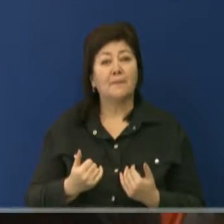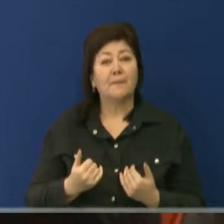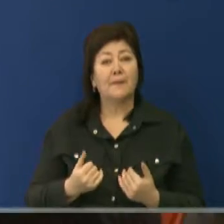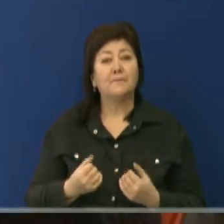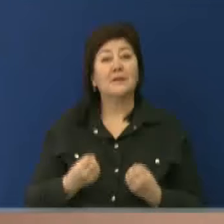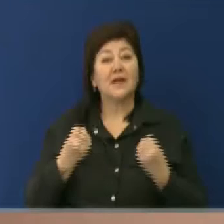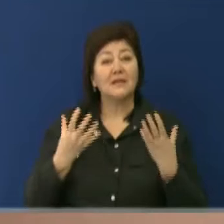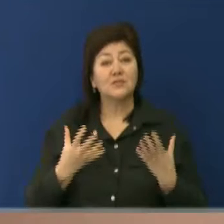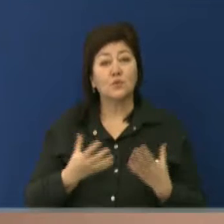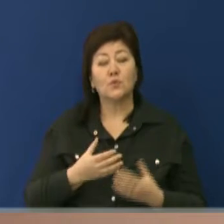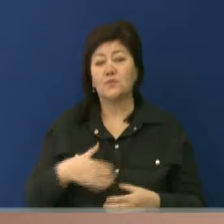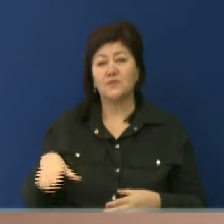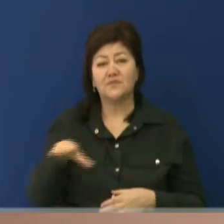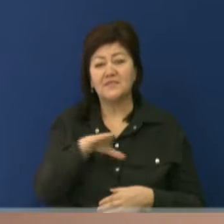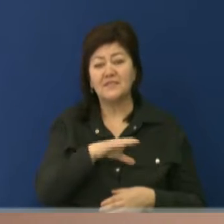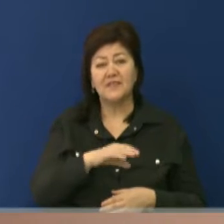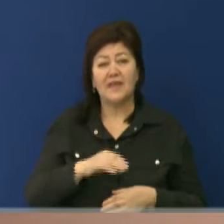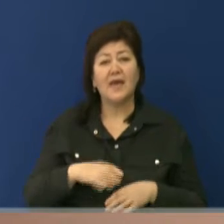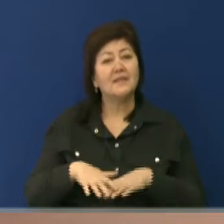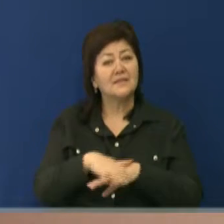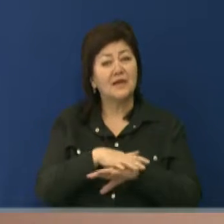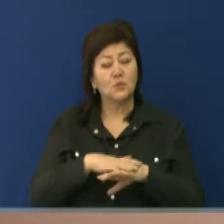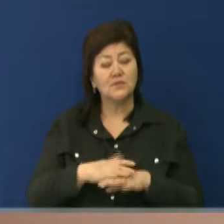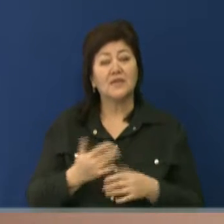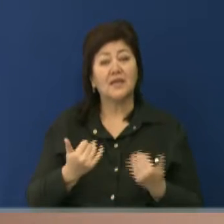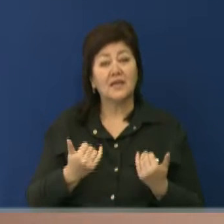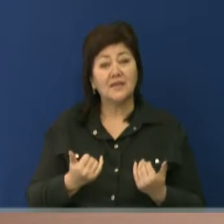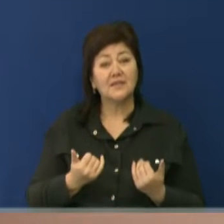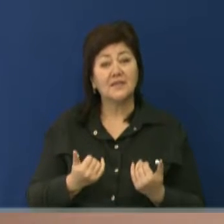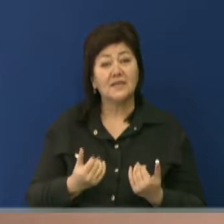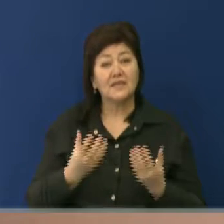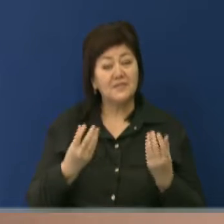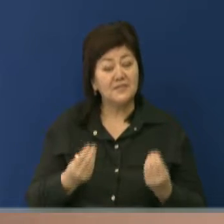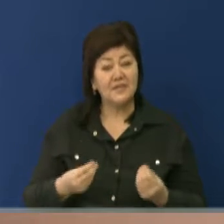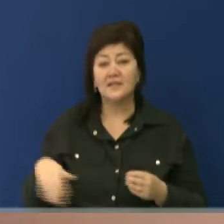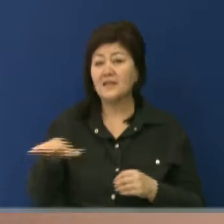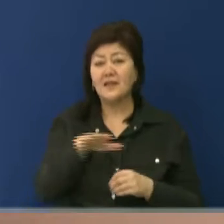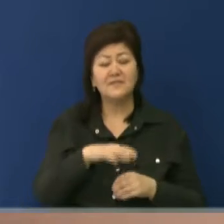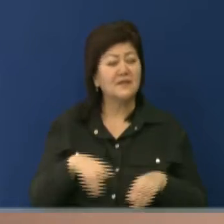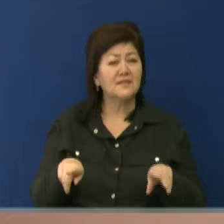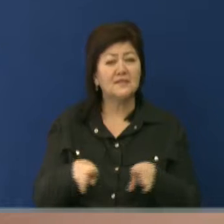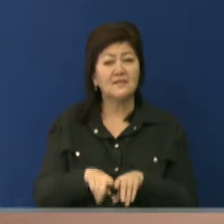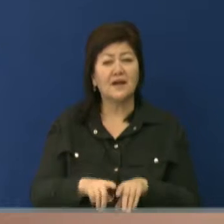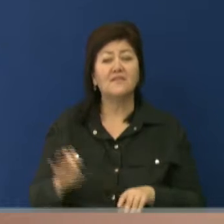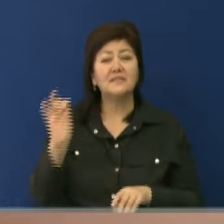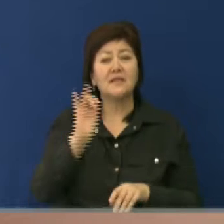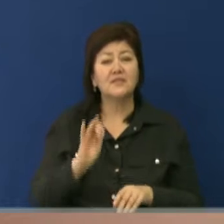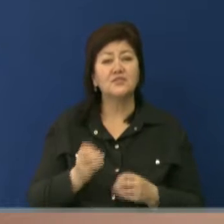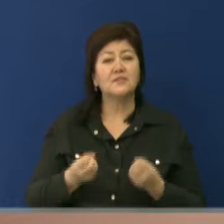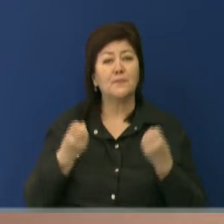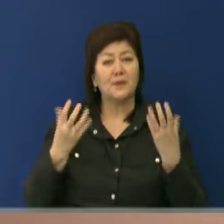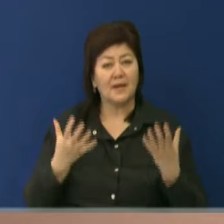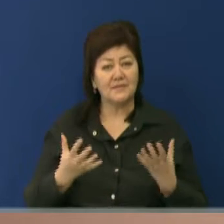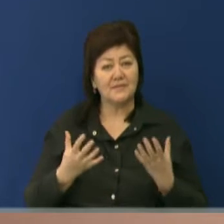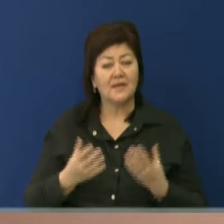өтеді. День благодарности – это наша общая история. Алғыс айту күні бұл біздің ортақ тарихымыз. Бұл қазақ халқы мен